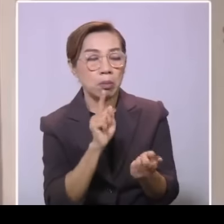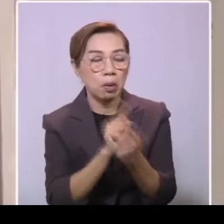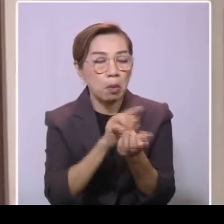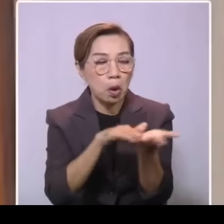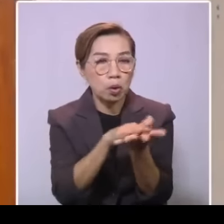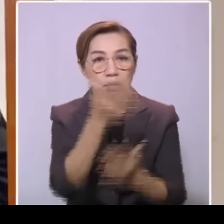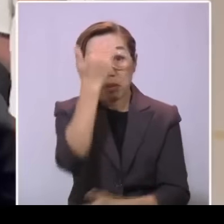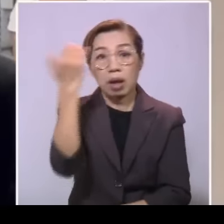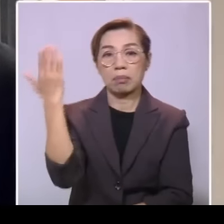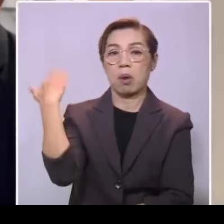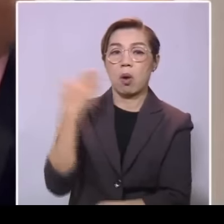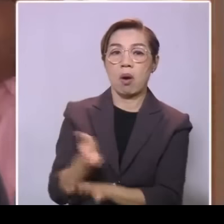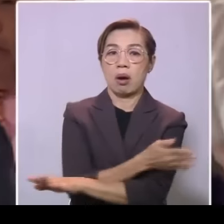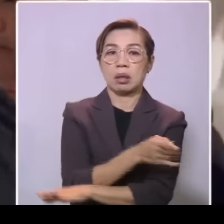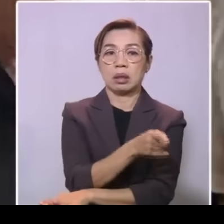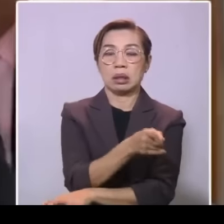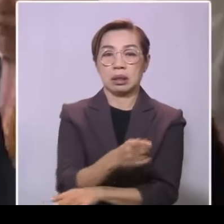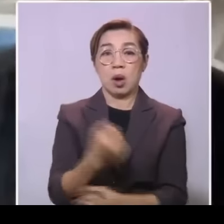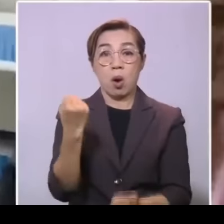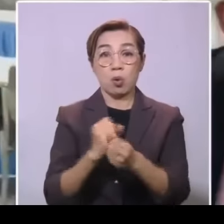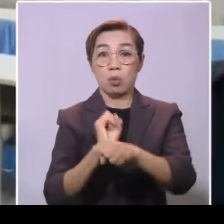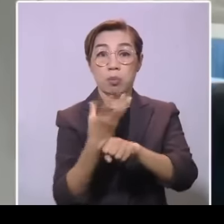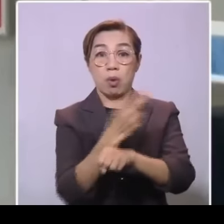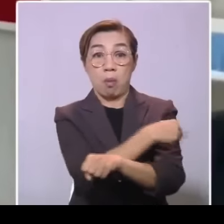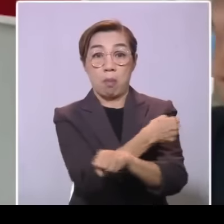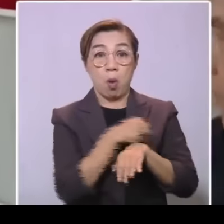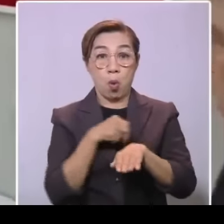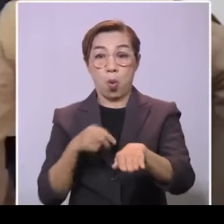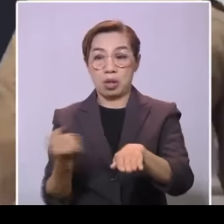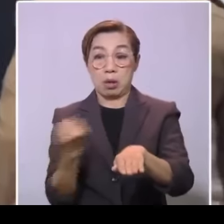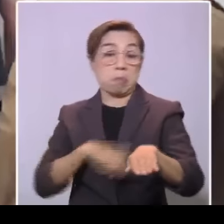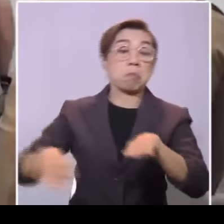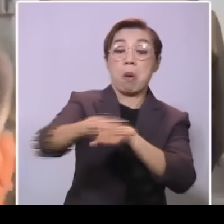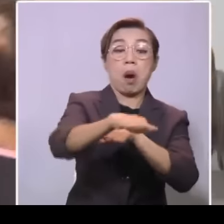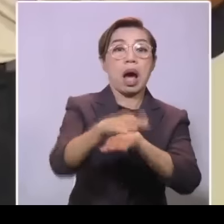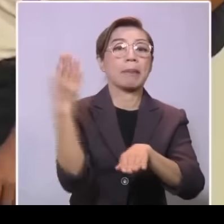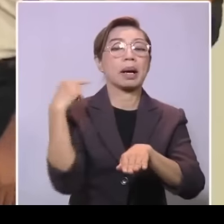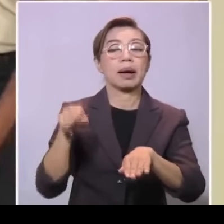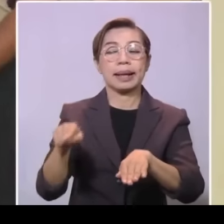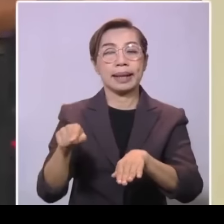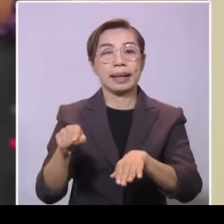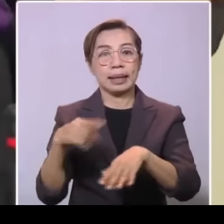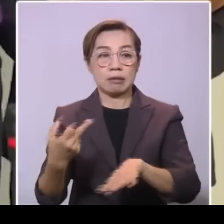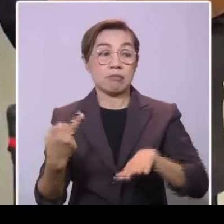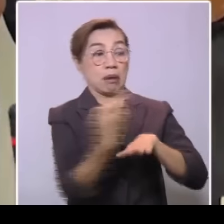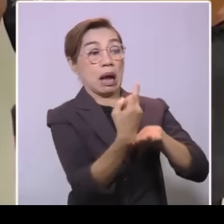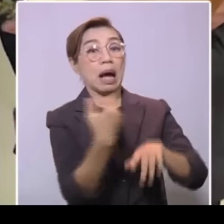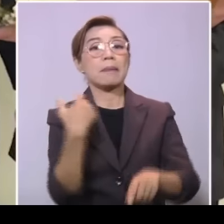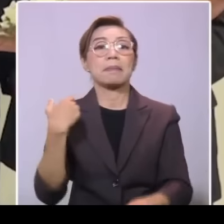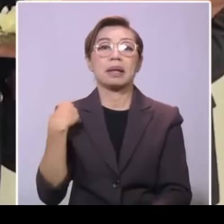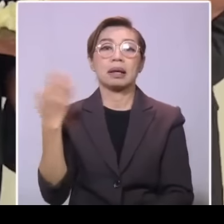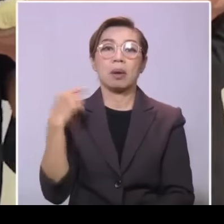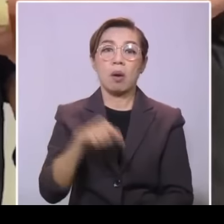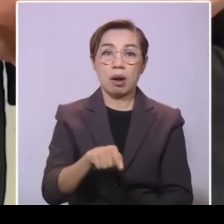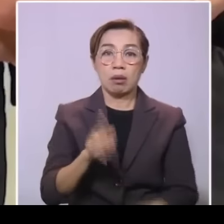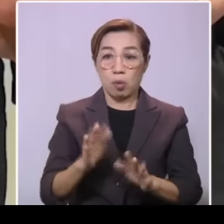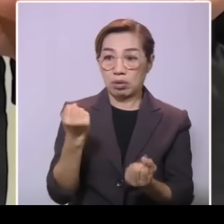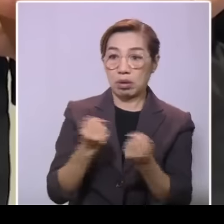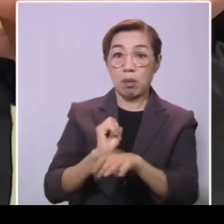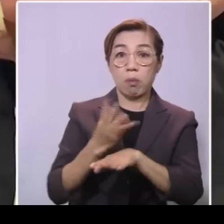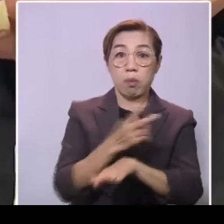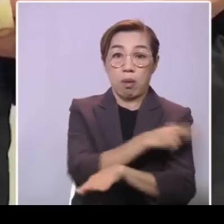มไม่เหมาะสมขับรถตัดหน้ารถพยาบาลเท่านั้นยังไม่พอชูนิ้วกลางด้วยให้กับคนขับร